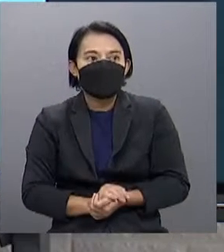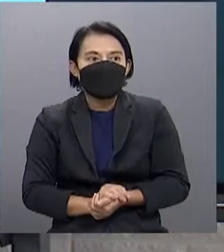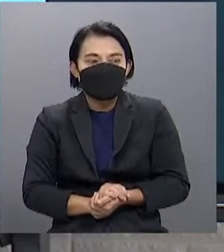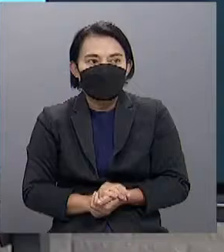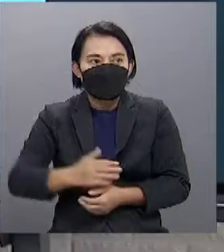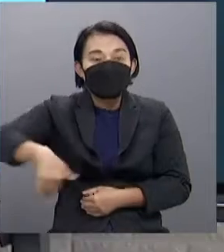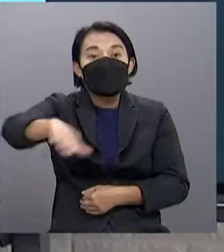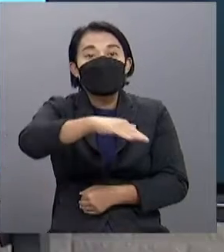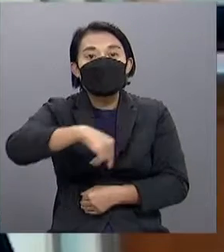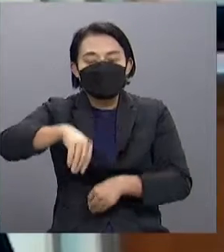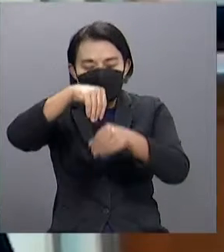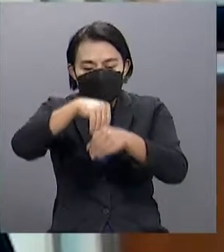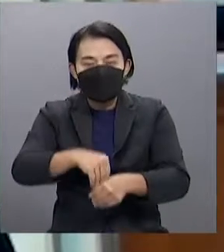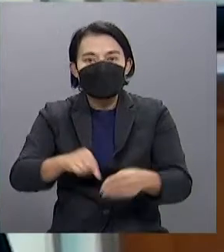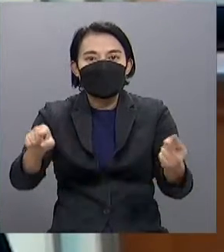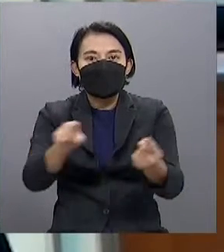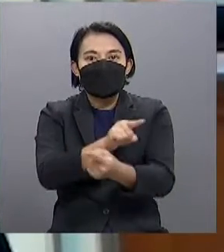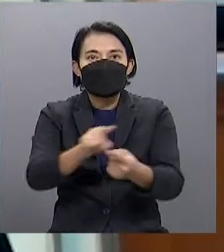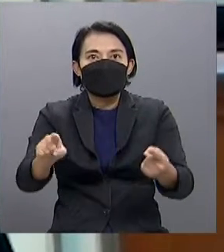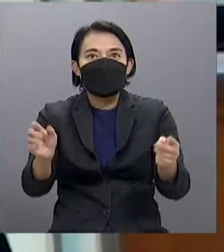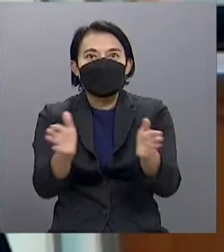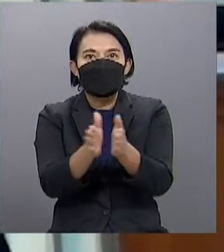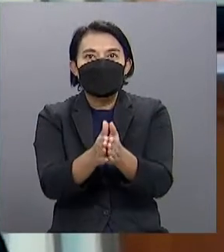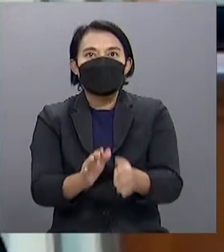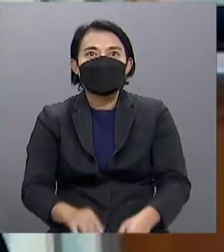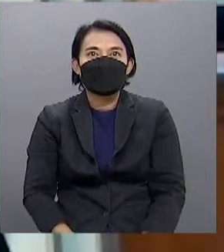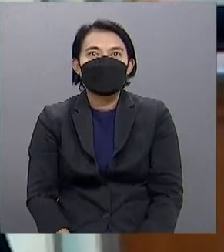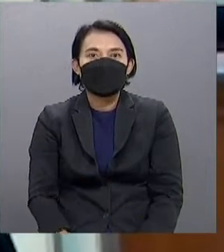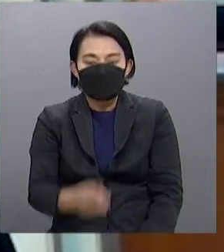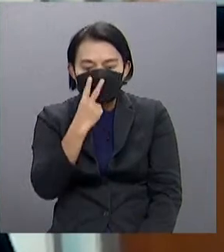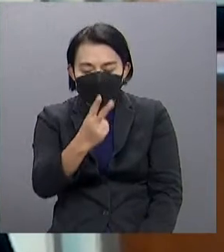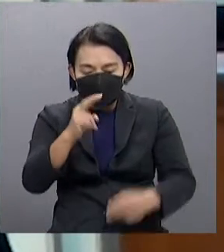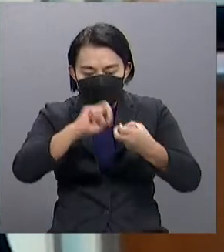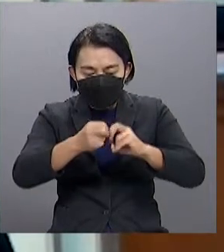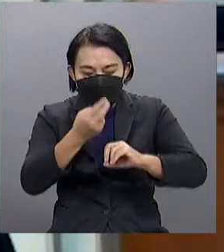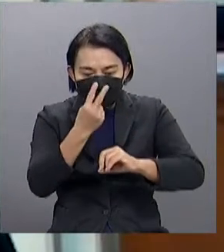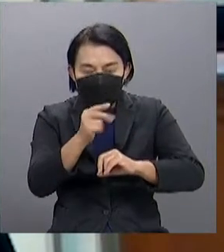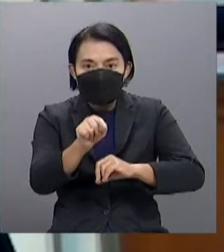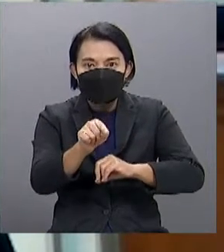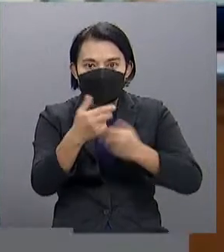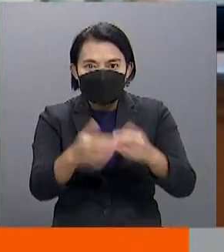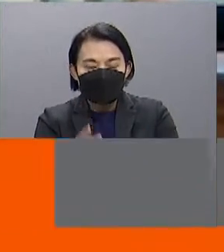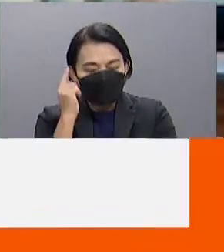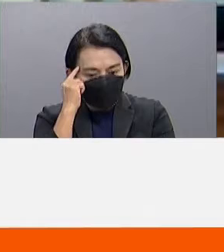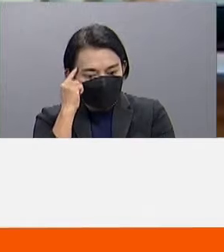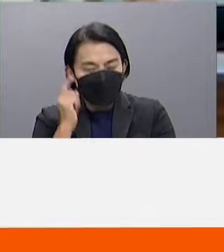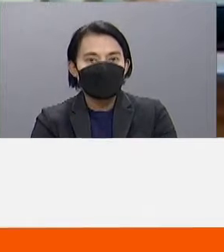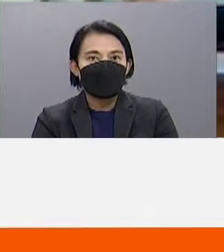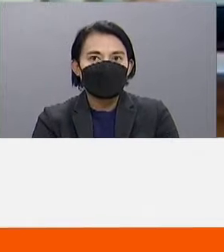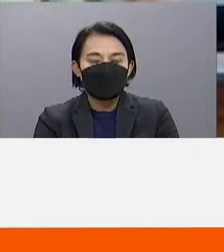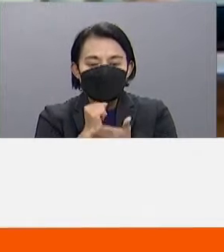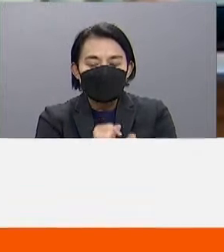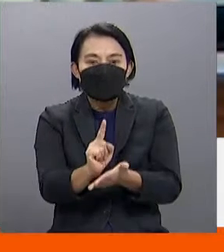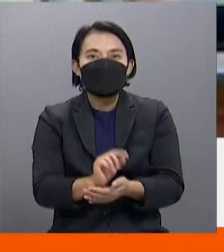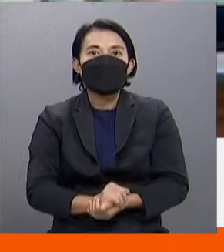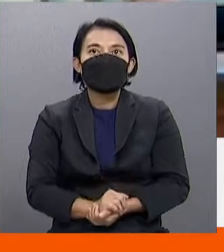เดียวกันครับWe Areเมื่อเราเห็นปัญหามันเลยเกิดงานเกิดงานว่าเราจะต้องทำอะไรเราจะช่วยอะไรเราก็เป็นส่วนหนึ่งในสังคม